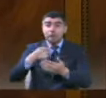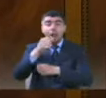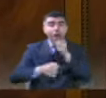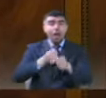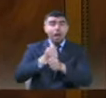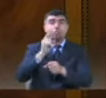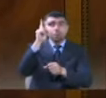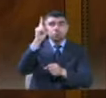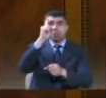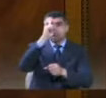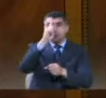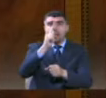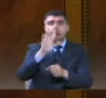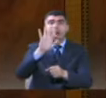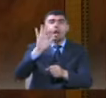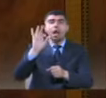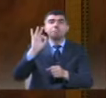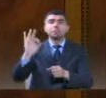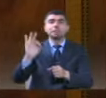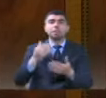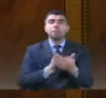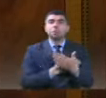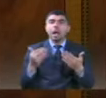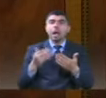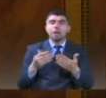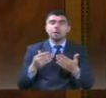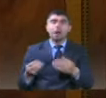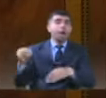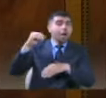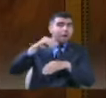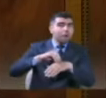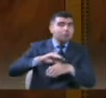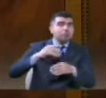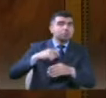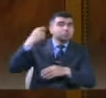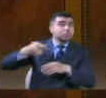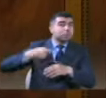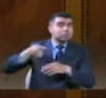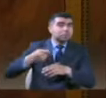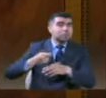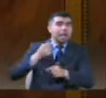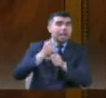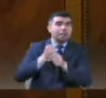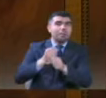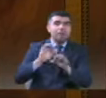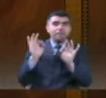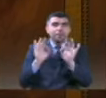شاء الله الرحمن الرحيم 50 مليار ديال السنتيم باش يكون التعويض على الشغل. بدا ما كاينش